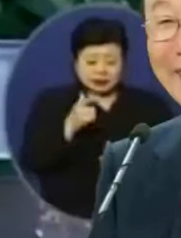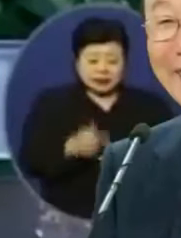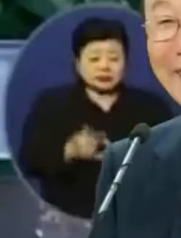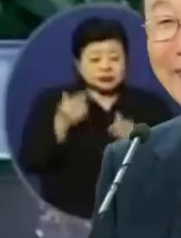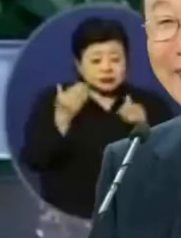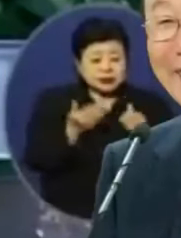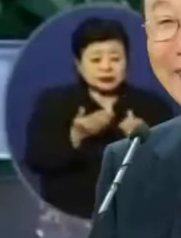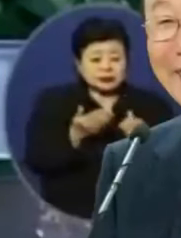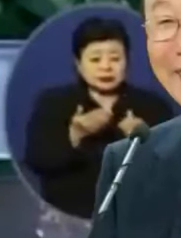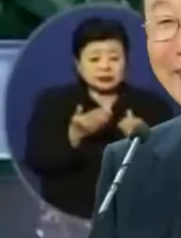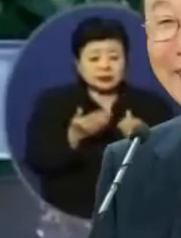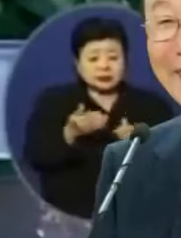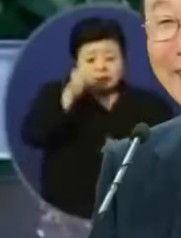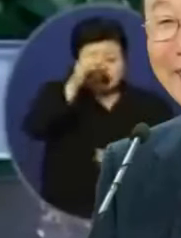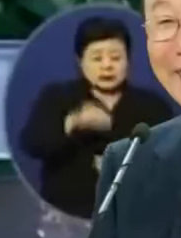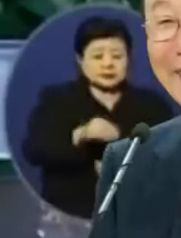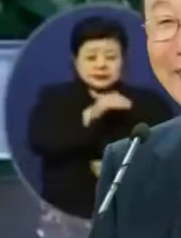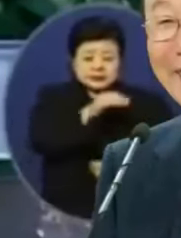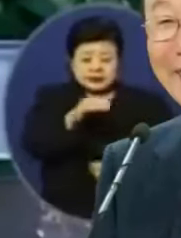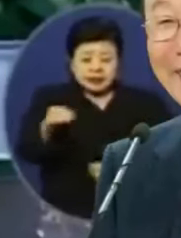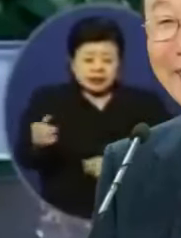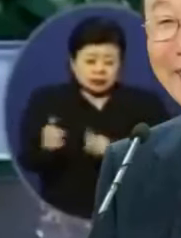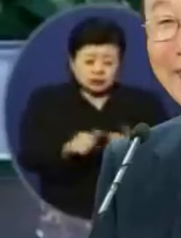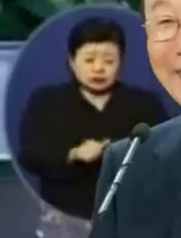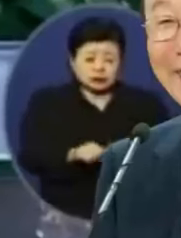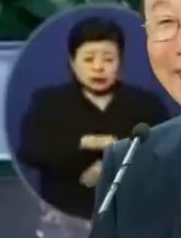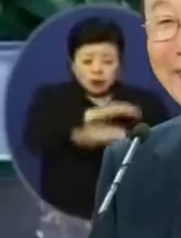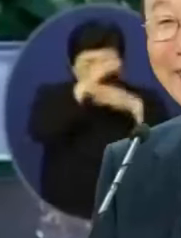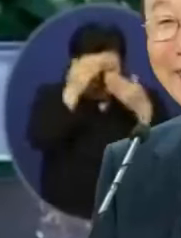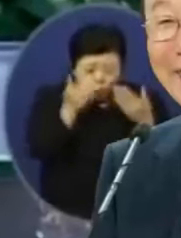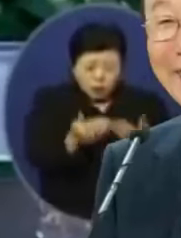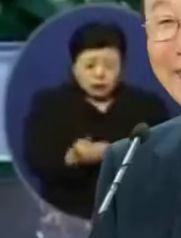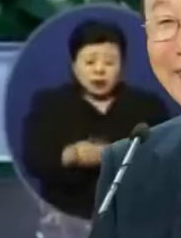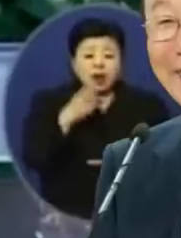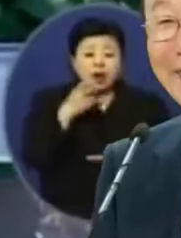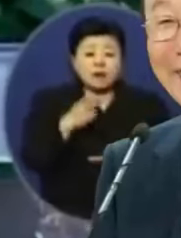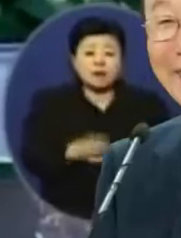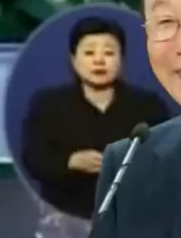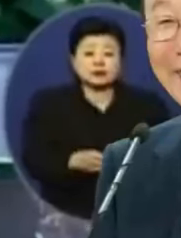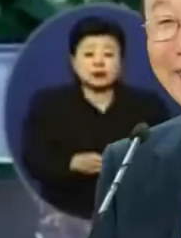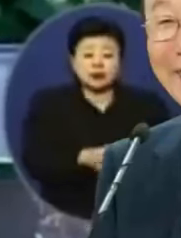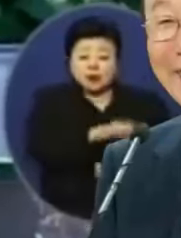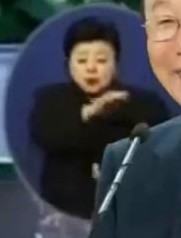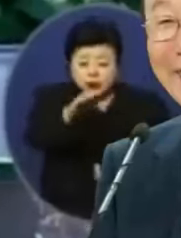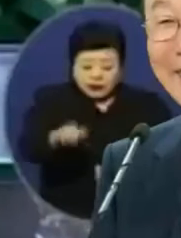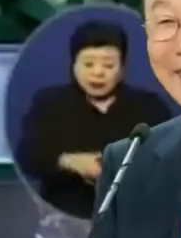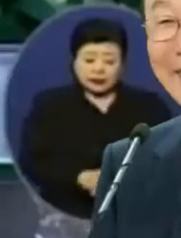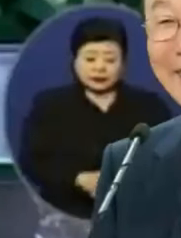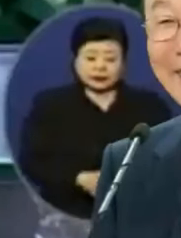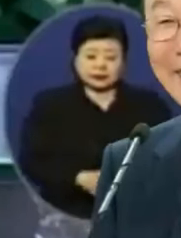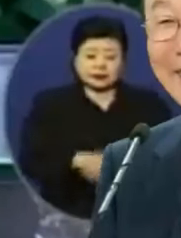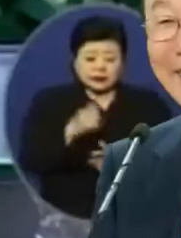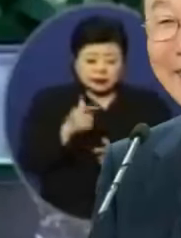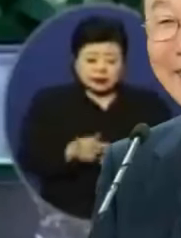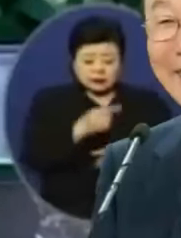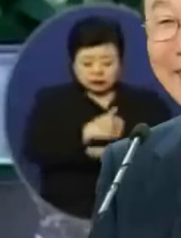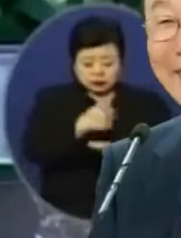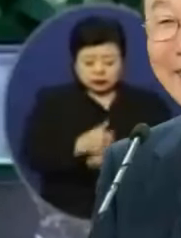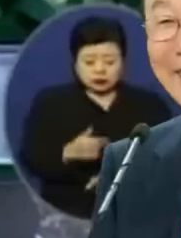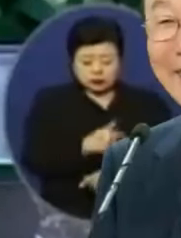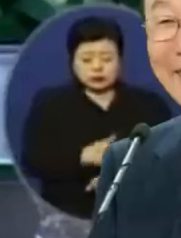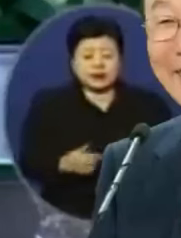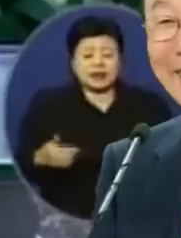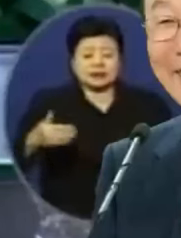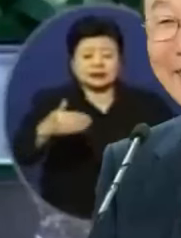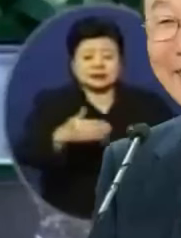예수님께서 십자가에 죽은 모든 것은 법적으로 우리가 예수 그리스도의 품에